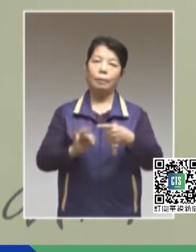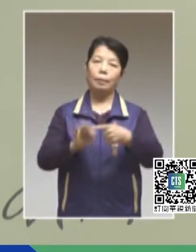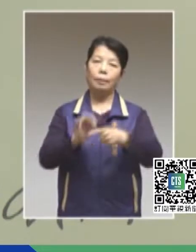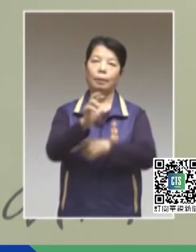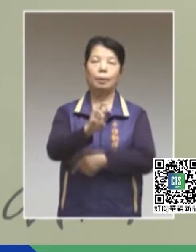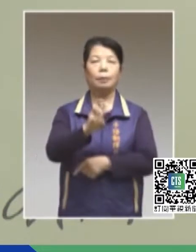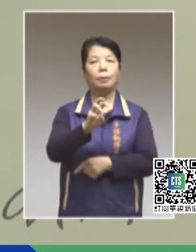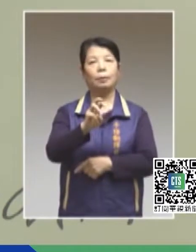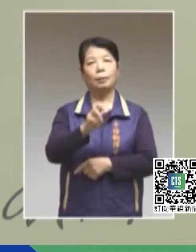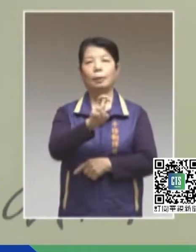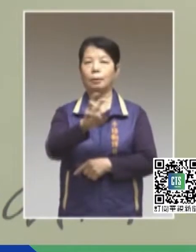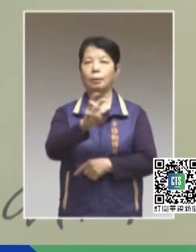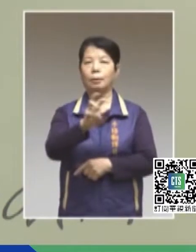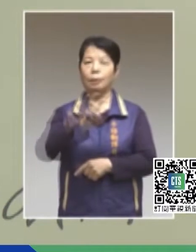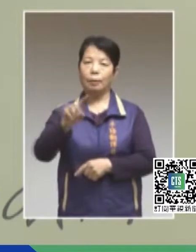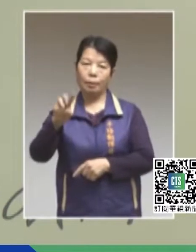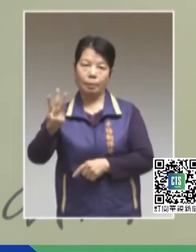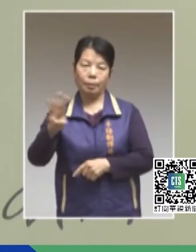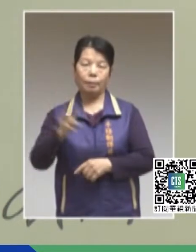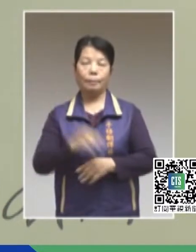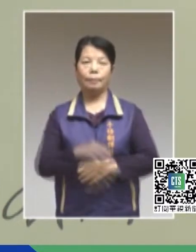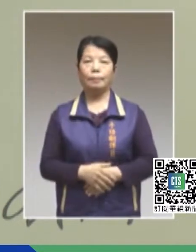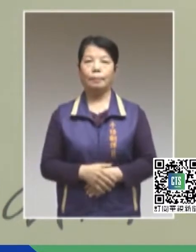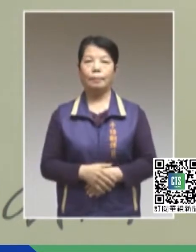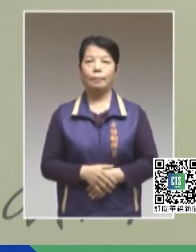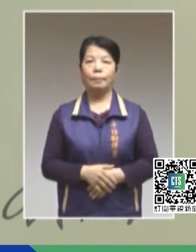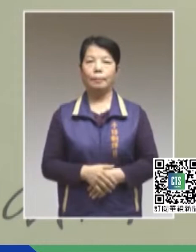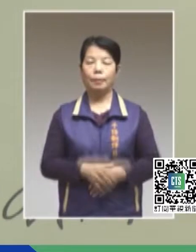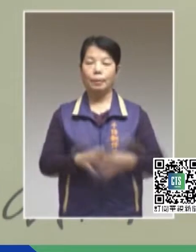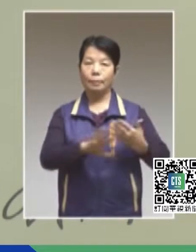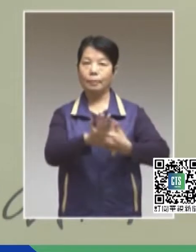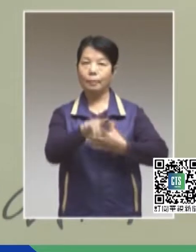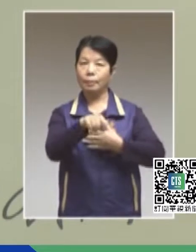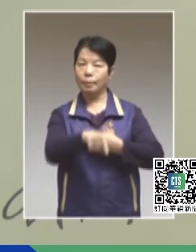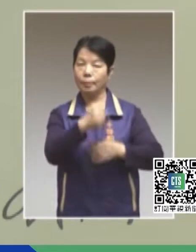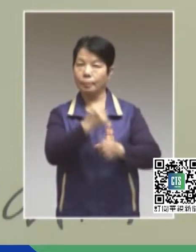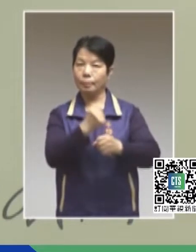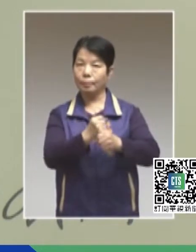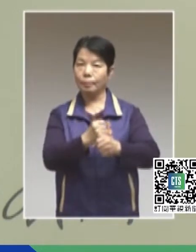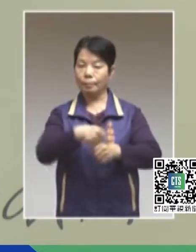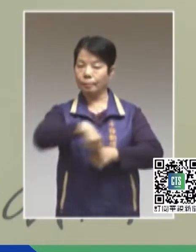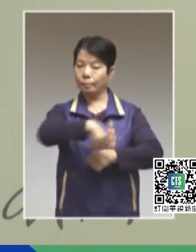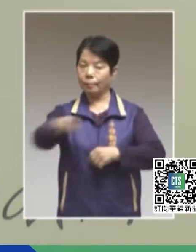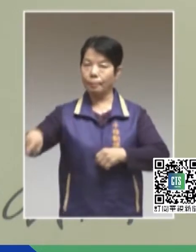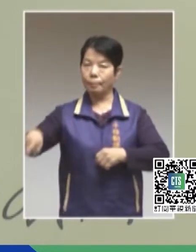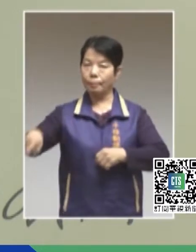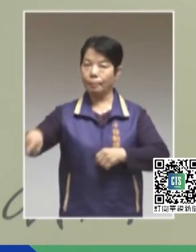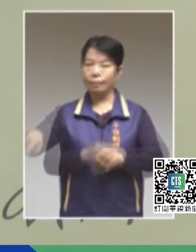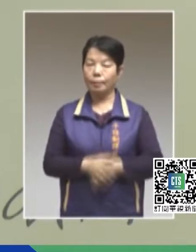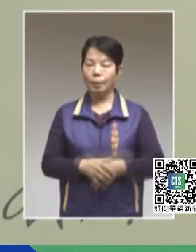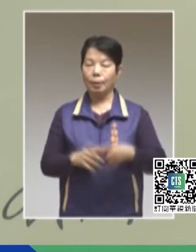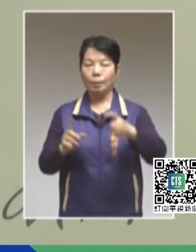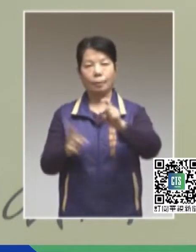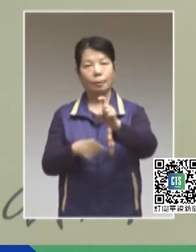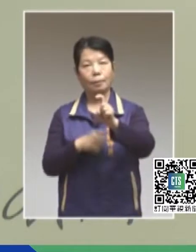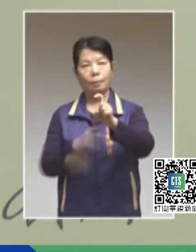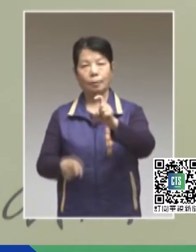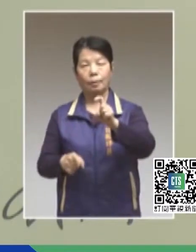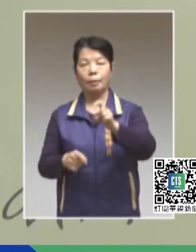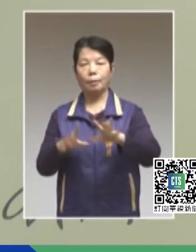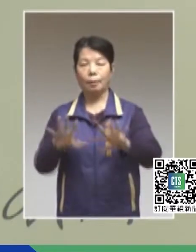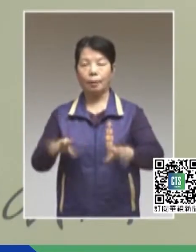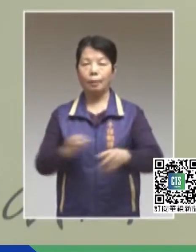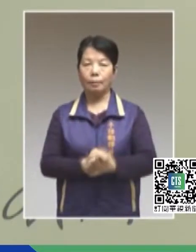的这个职场的工作者总共有10位，他们的 CT 值大